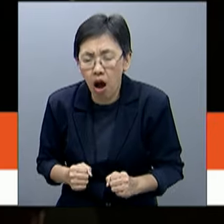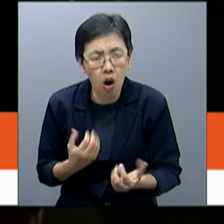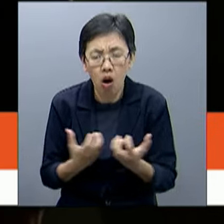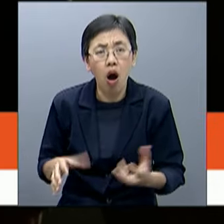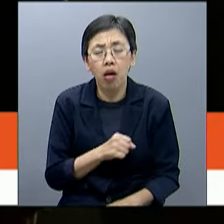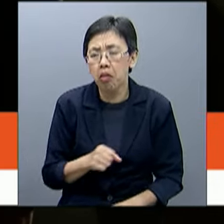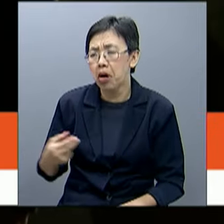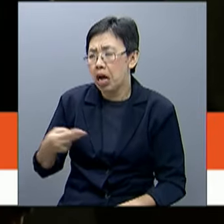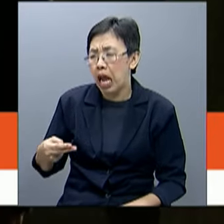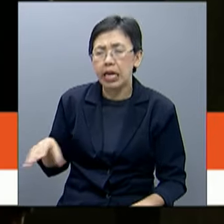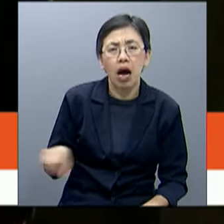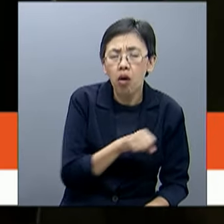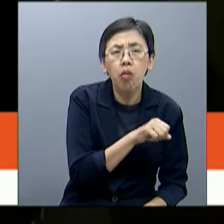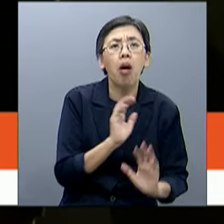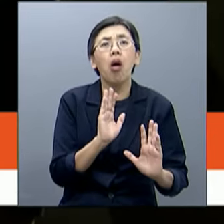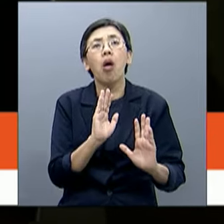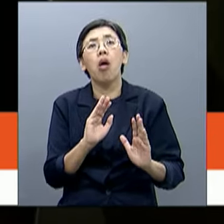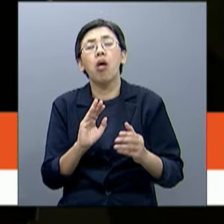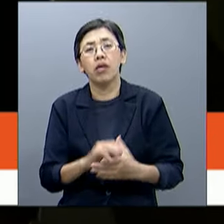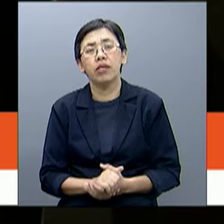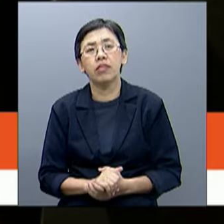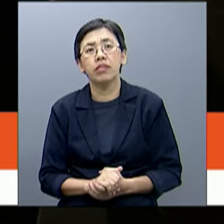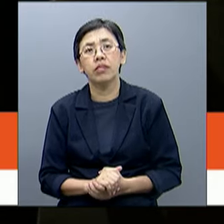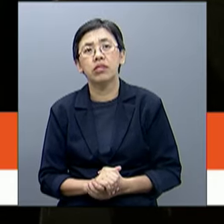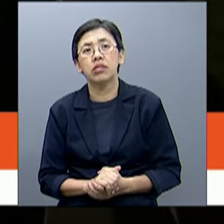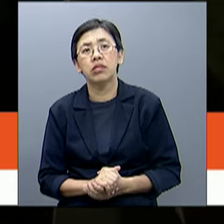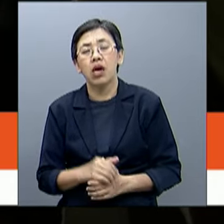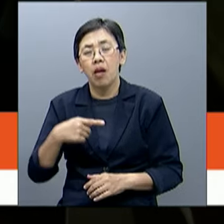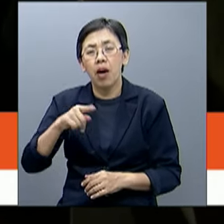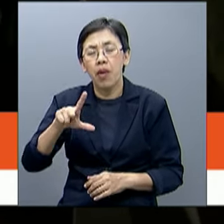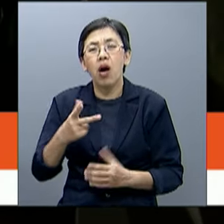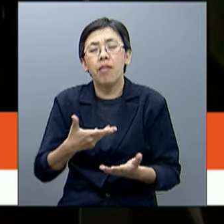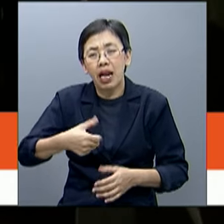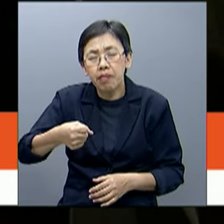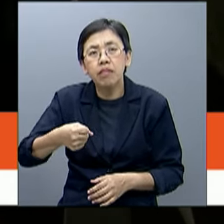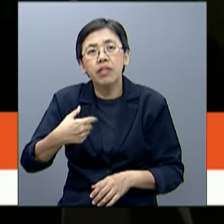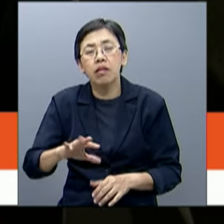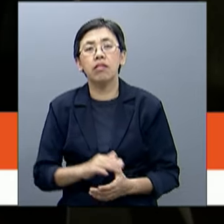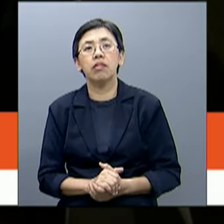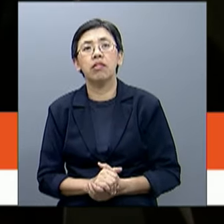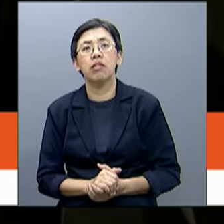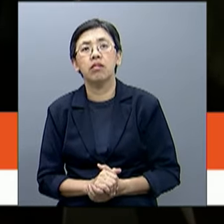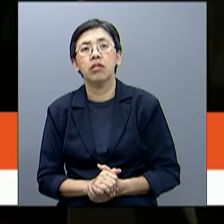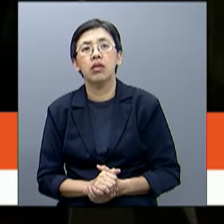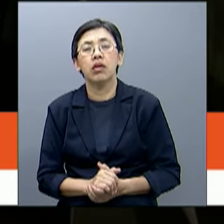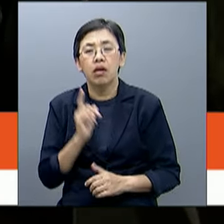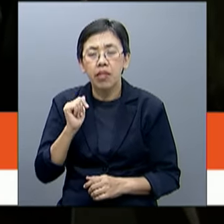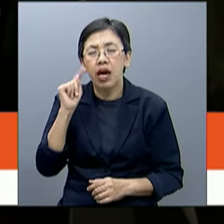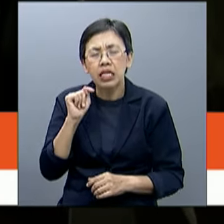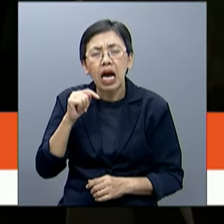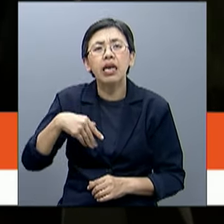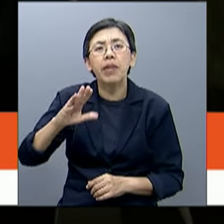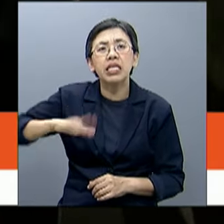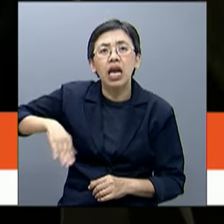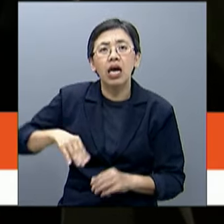านออกไปก็ลงไปไอ้หน่วยกู้ภัยเข้ามารับแล้วก็ให้แม่เค้ากดตาไปทีหลังออกไปทางหน้